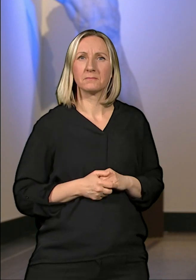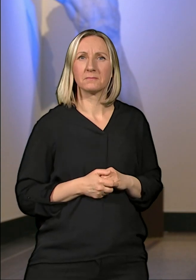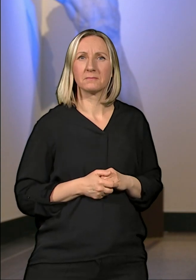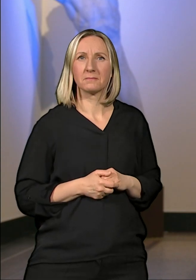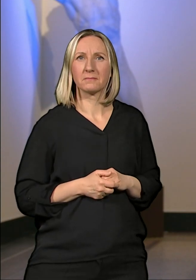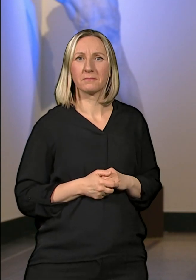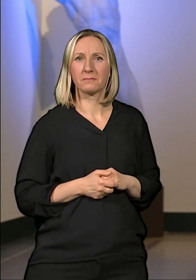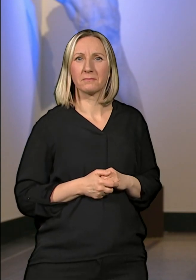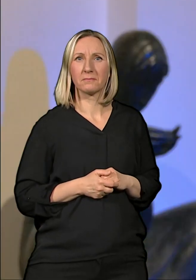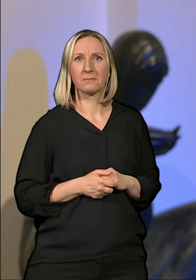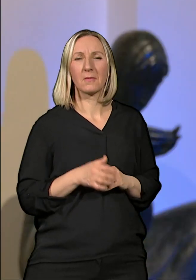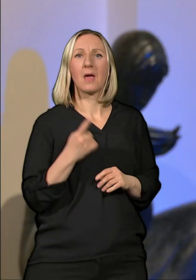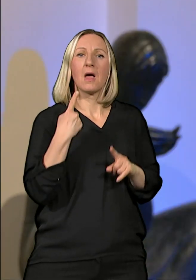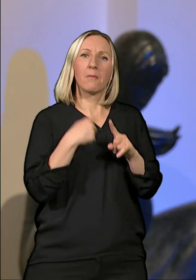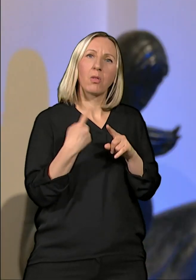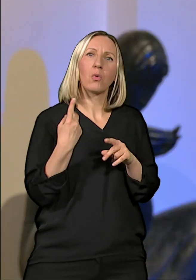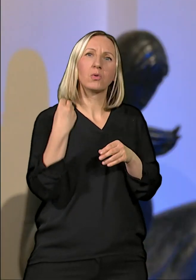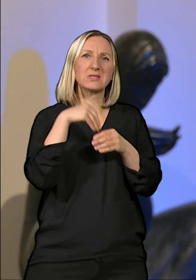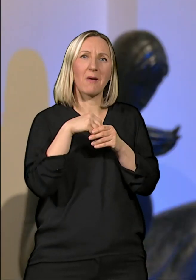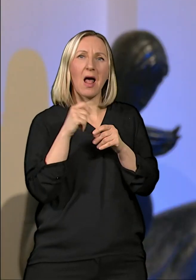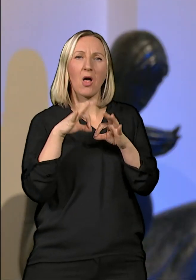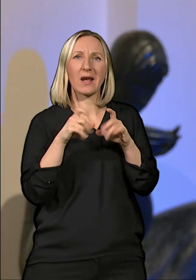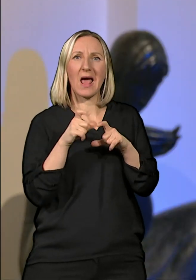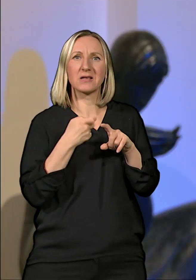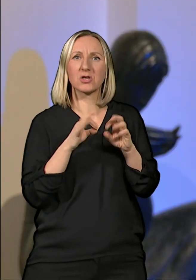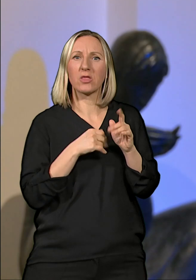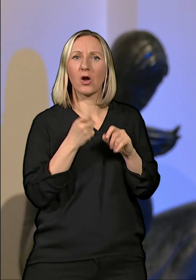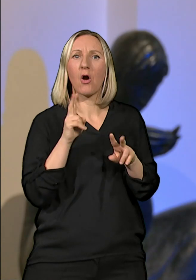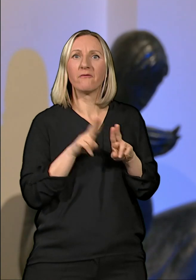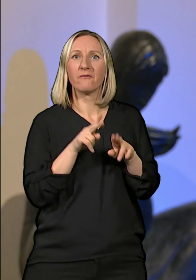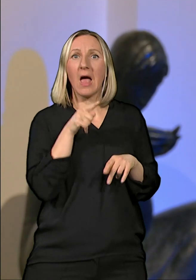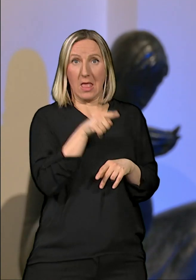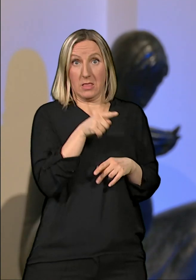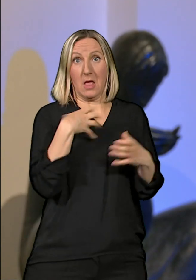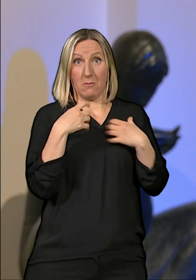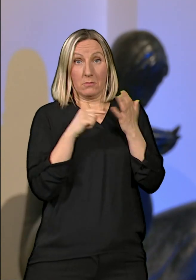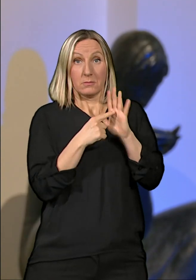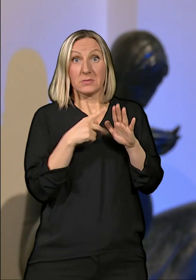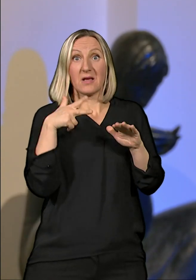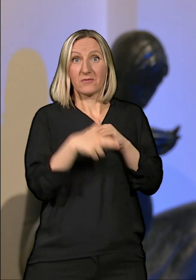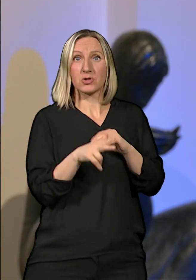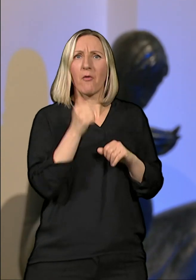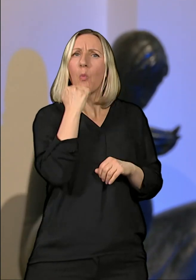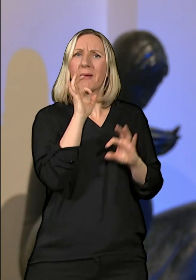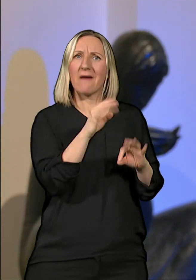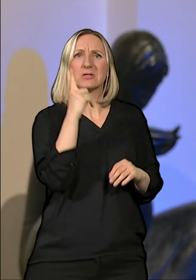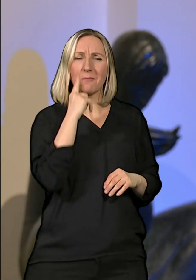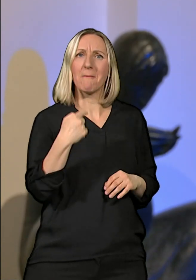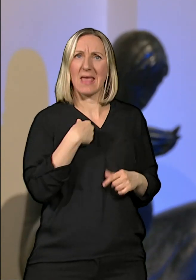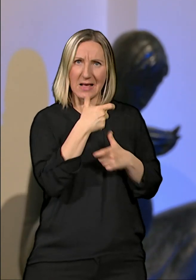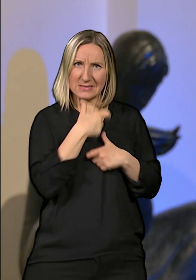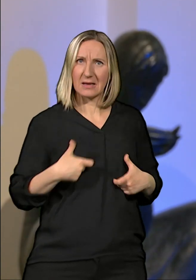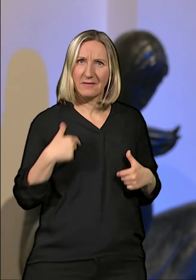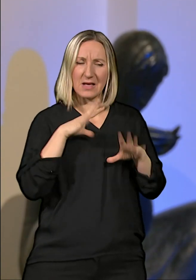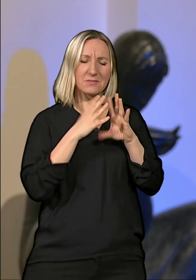Pa i malo od Raskolnikova. Taj komad se završava rečima kad on kaže u pravu si mama, ja sam kriv, ja sam za sve kriv. To prihvatanje krivice, u stvari prihvatanje odgovornosti